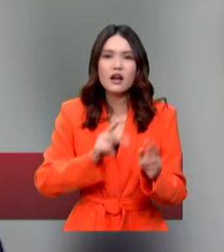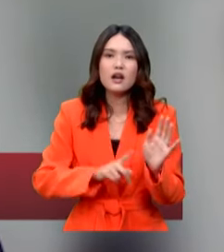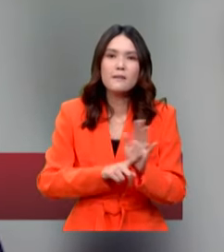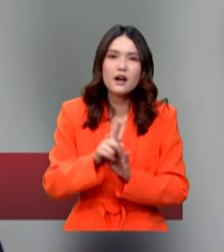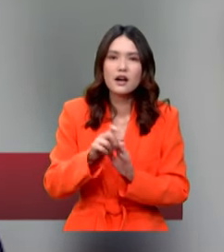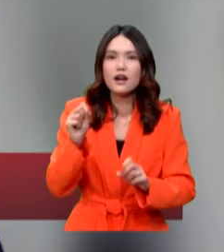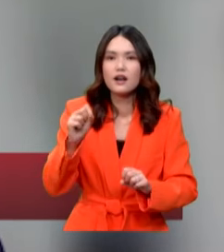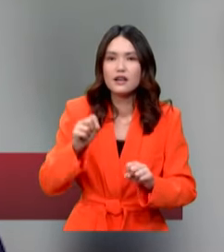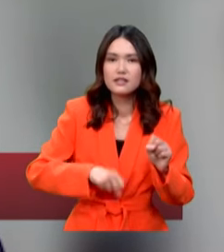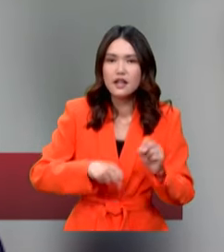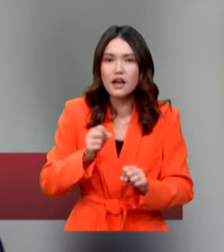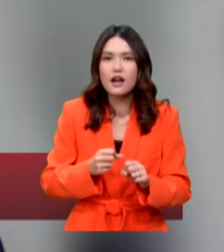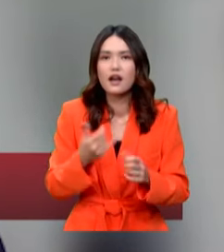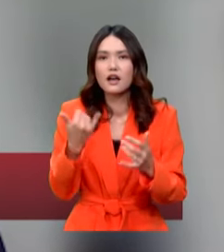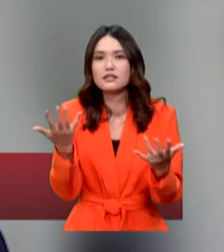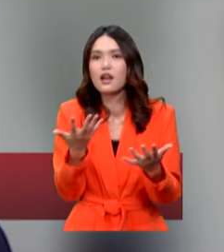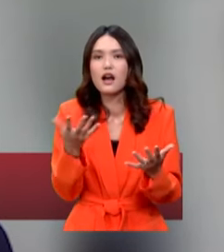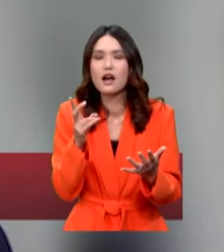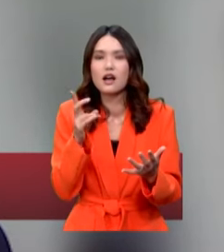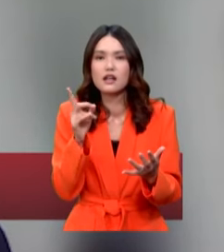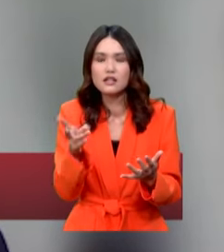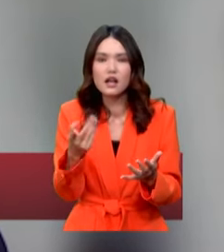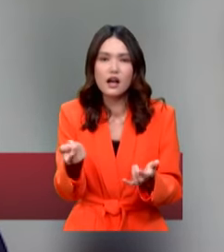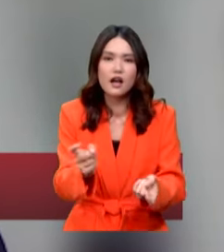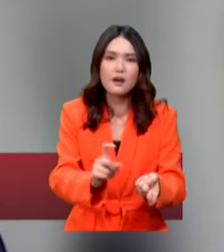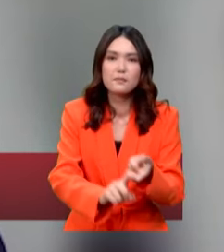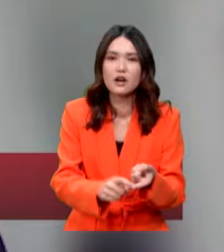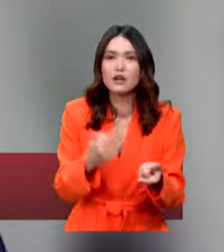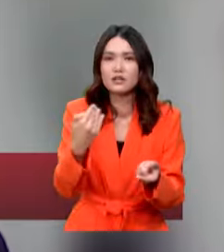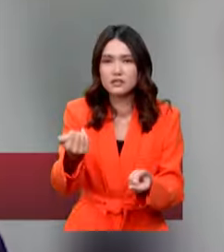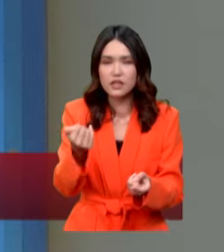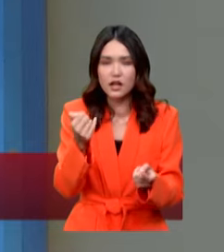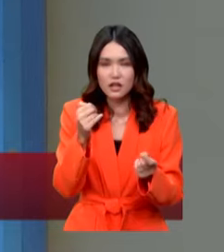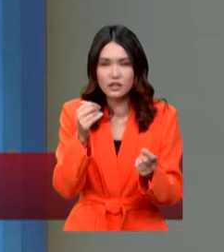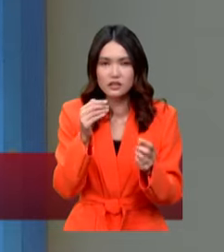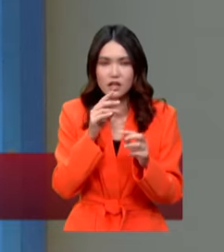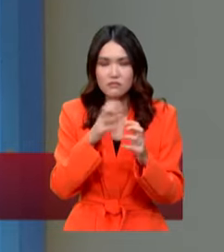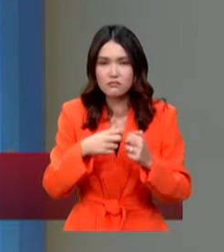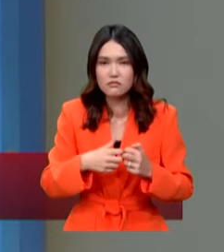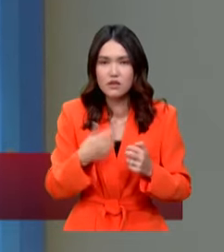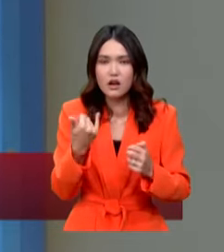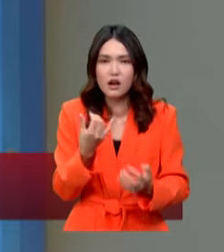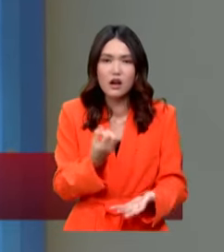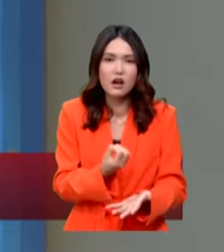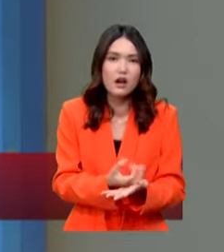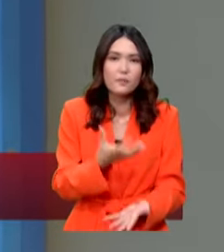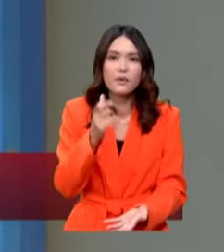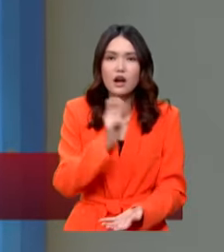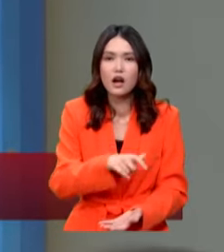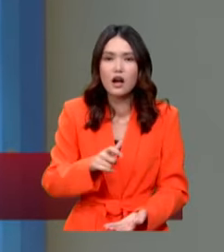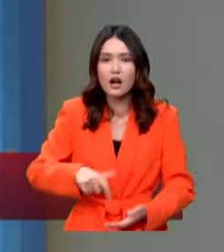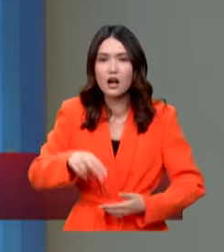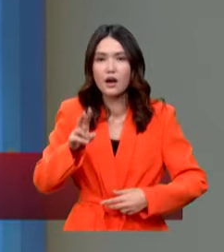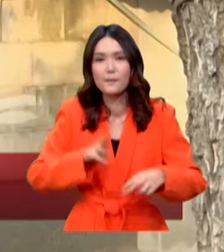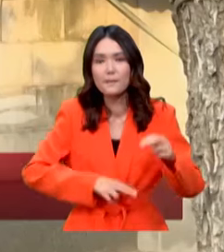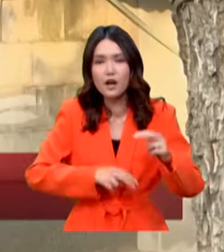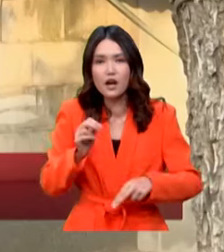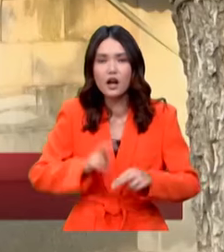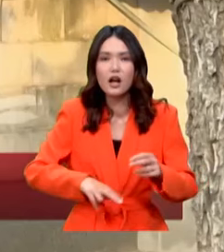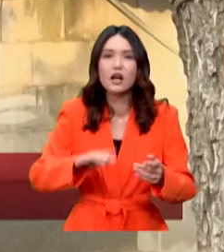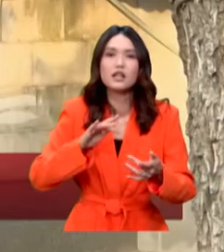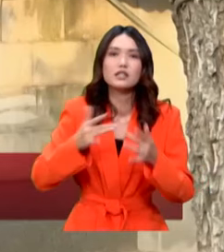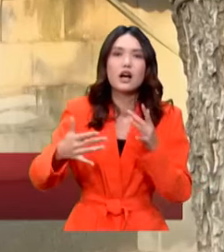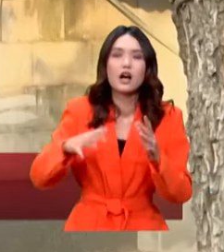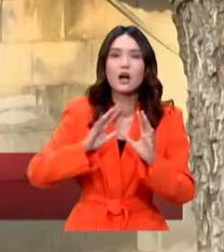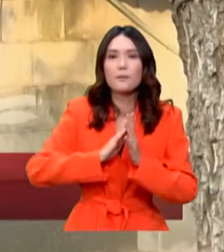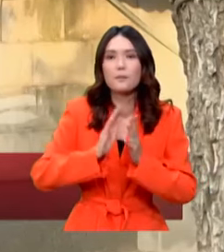ескергенбіз. Кейіннен қандай да бір белгілі себептерге байланысты біз бұл тәжірибені тоқтатып қойдық. Қымбатшылық халықтың көңіл күйіне, әлеуметтік жағдайына